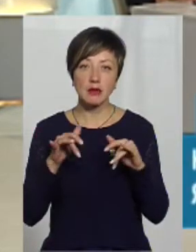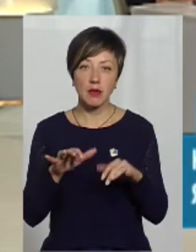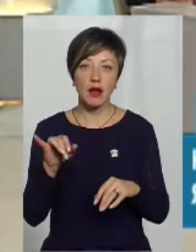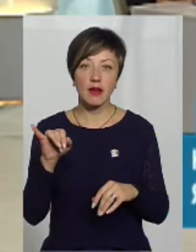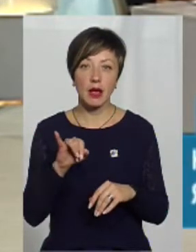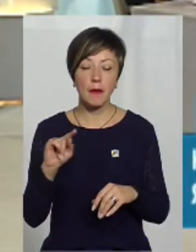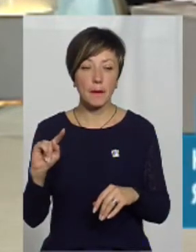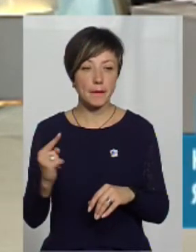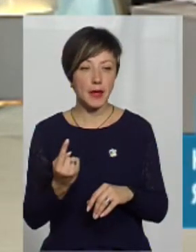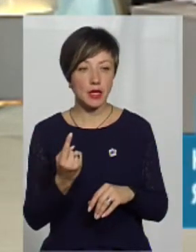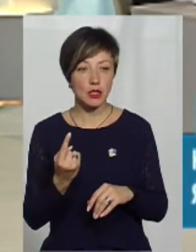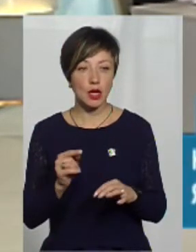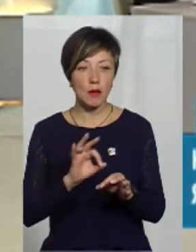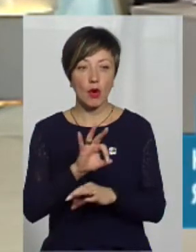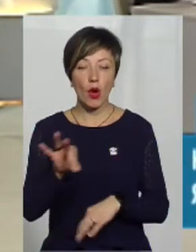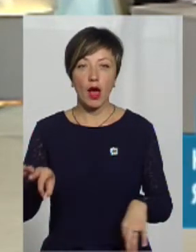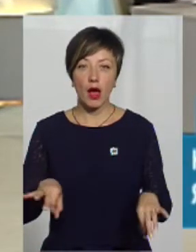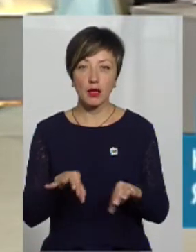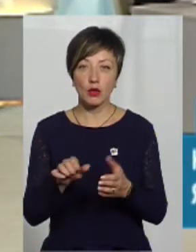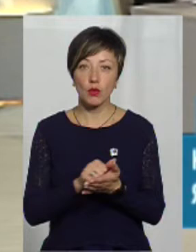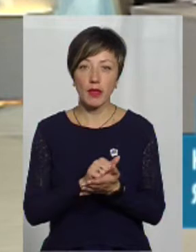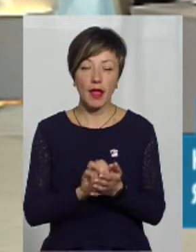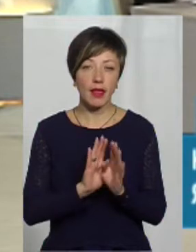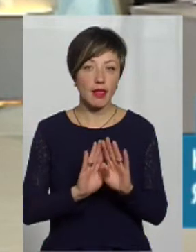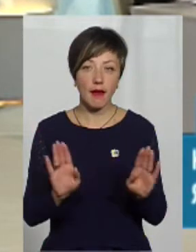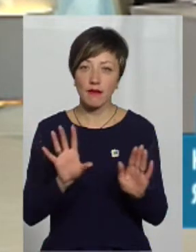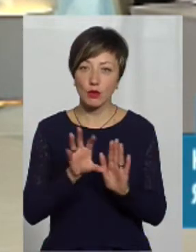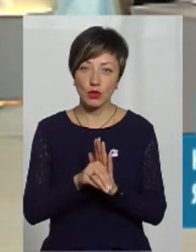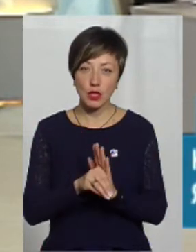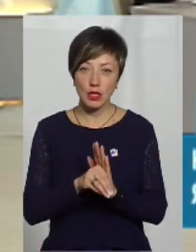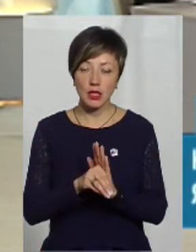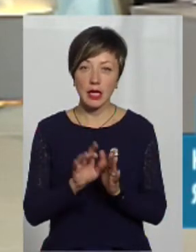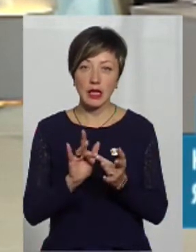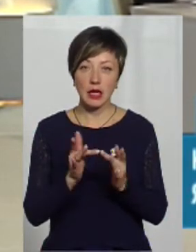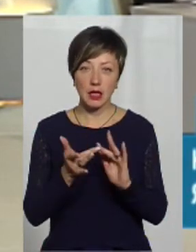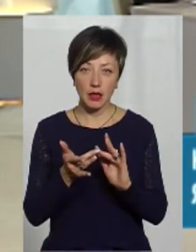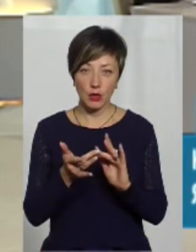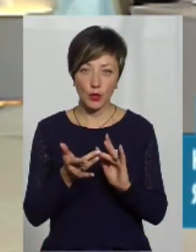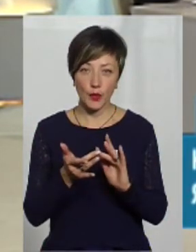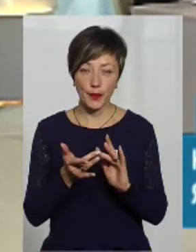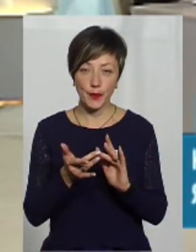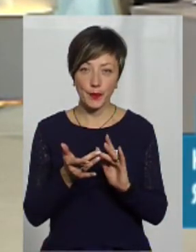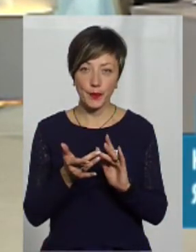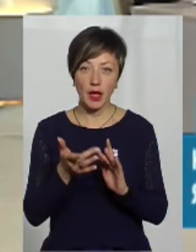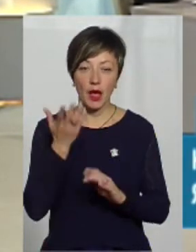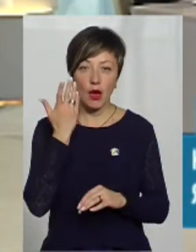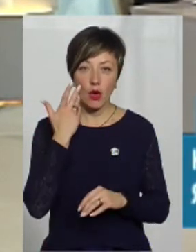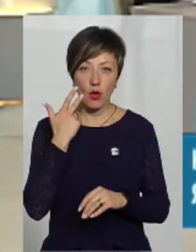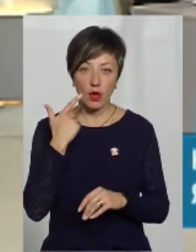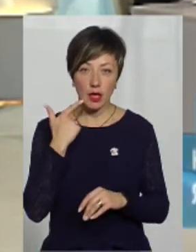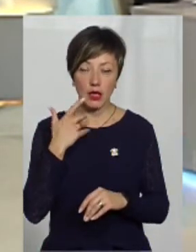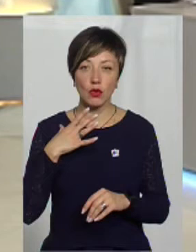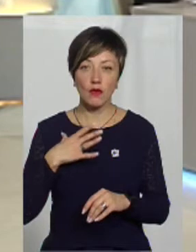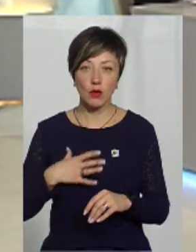в перші проектно-кошторисні документації не включили підключення інтернету. Коли ж